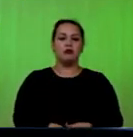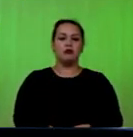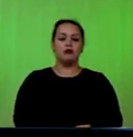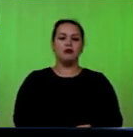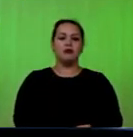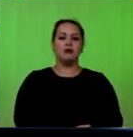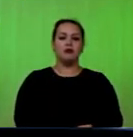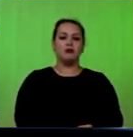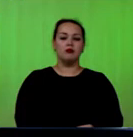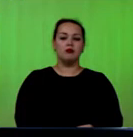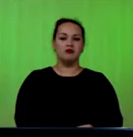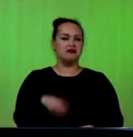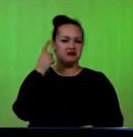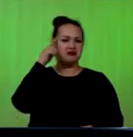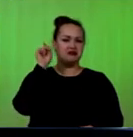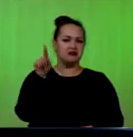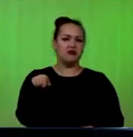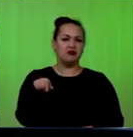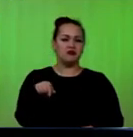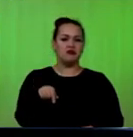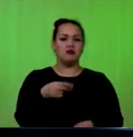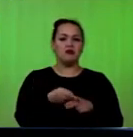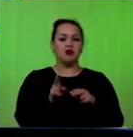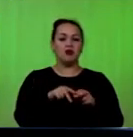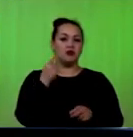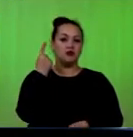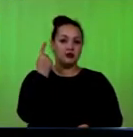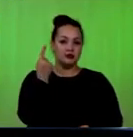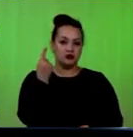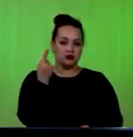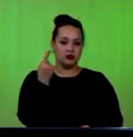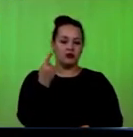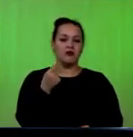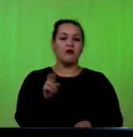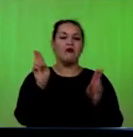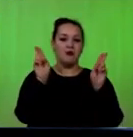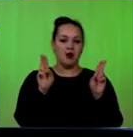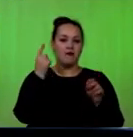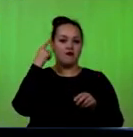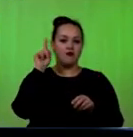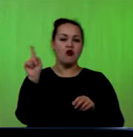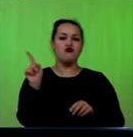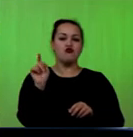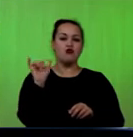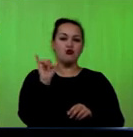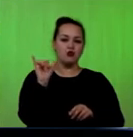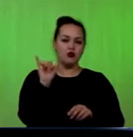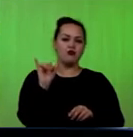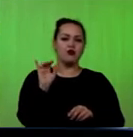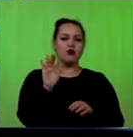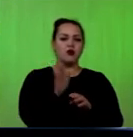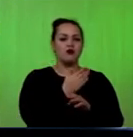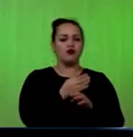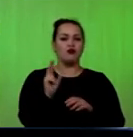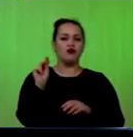конечно вы догадались это единичка вы знаете правила при умножении и делении числа